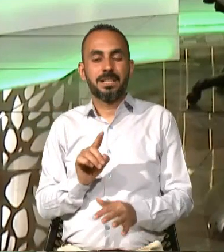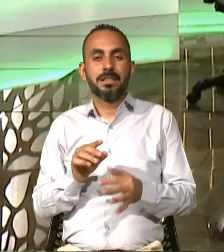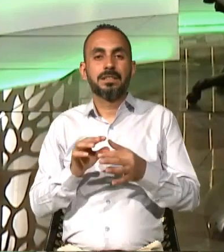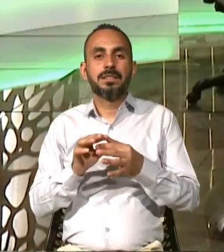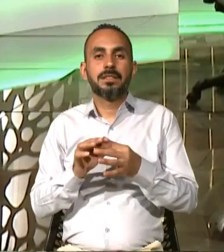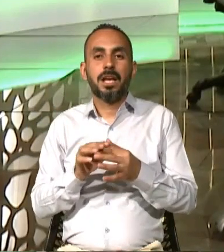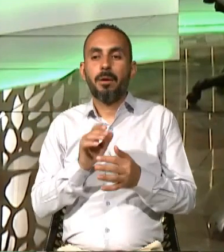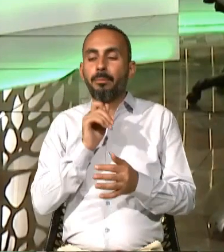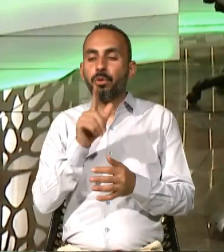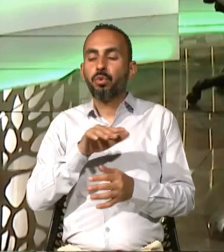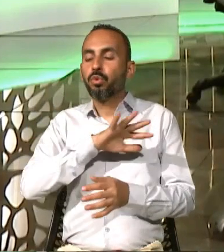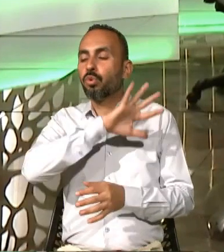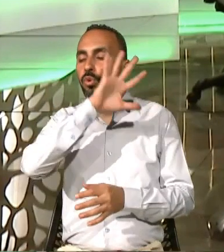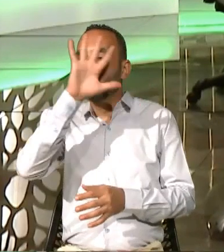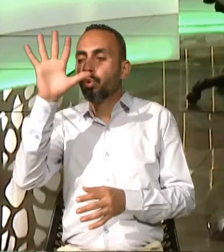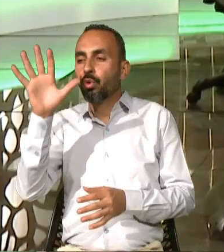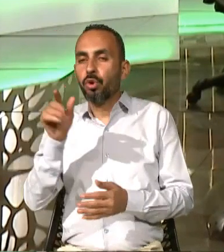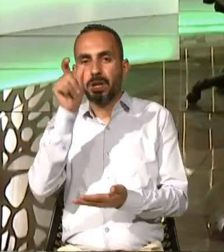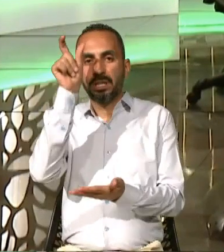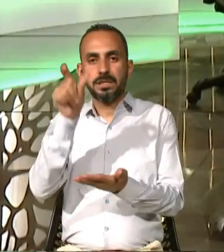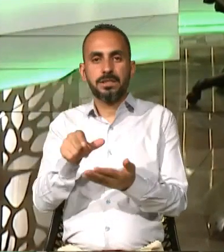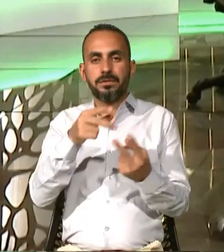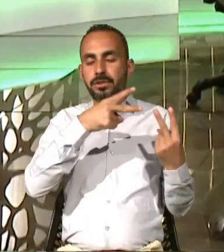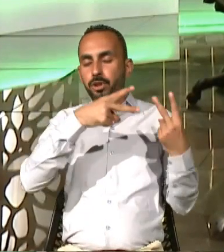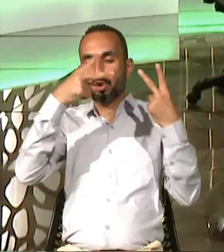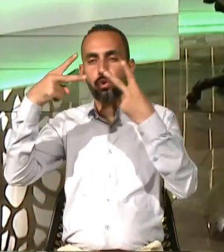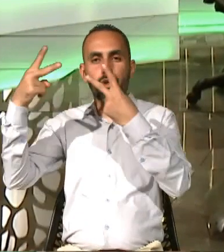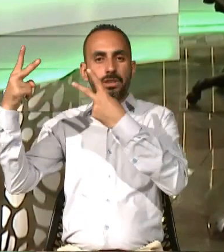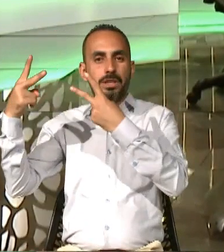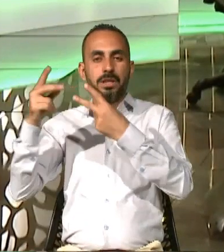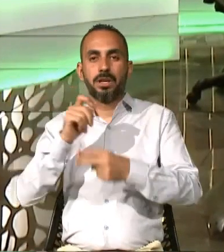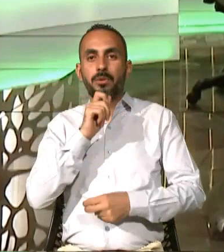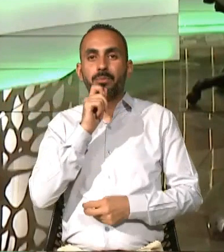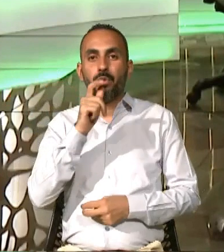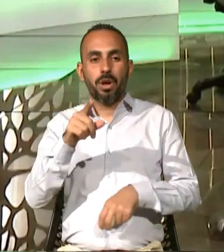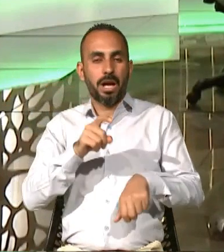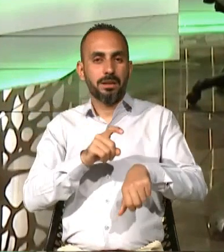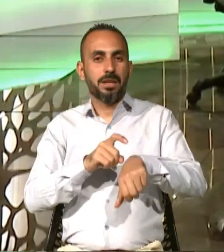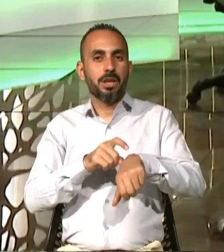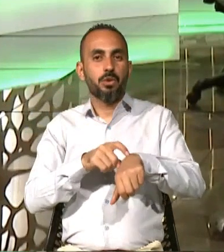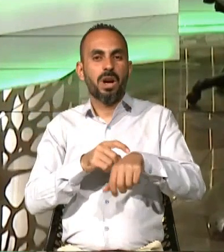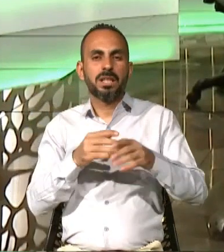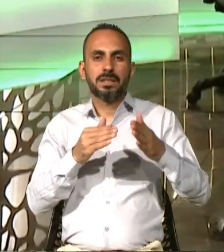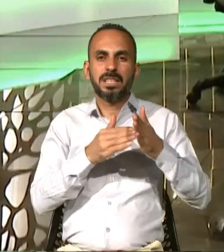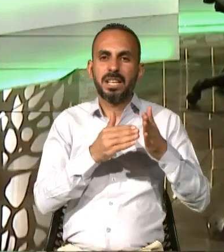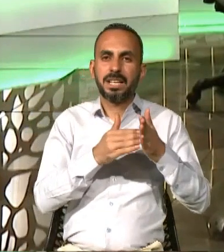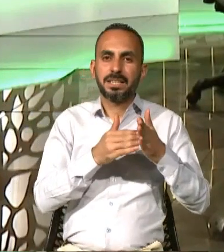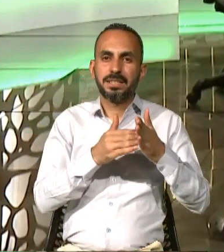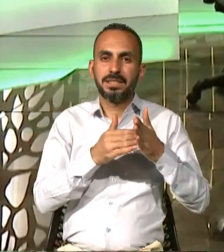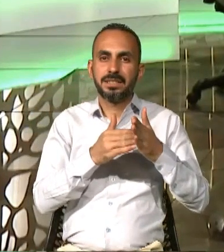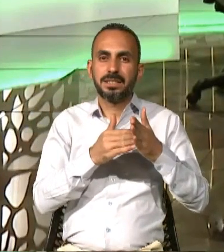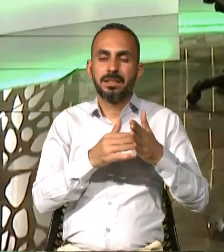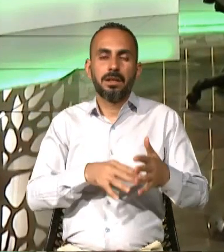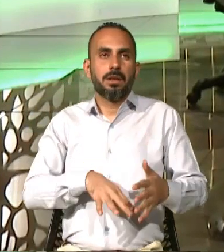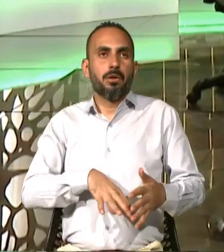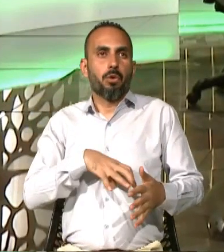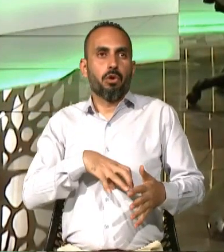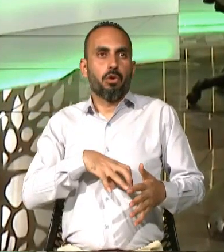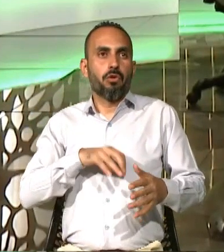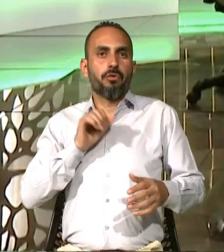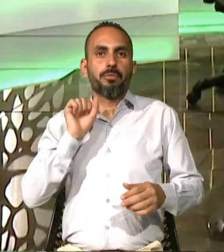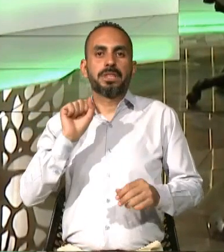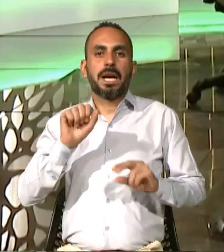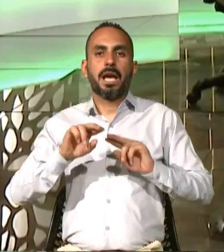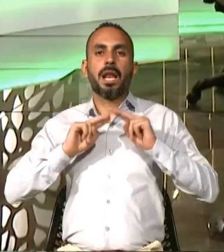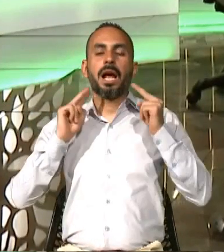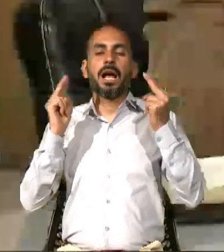هو بيكلمنا على الأحداث الأخيرة واقتراب نهاية العالم اللي ختمه وقال إن الرب وقف وقال